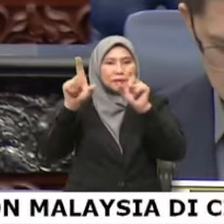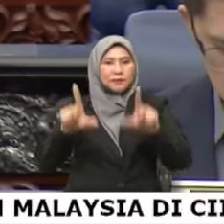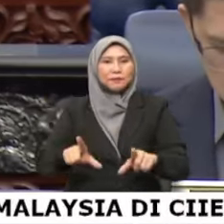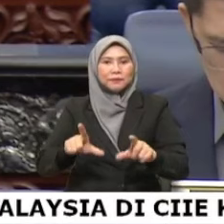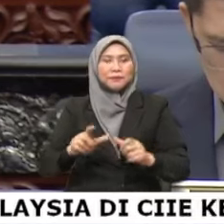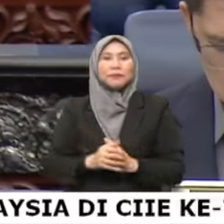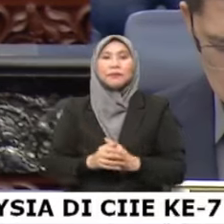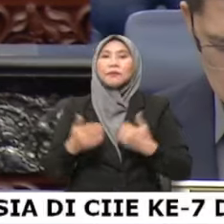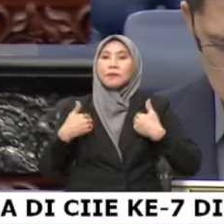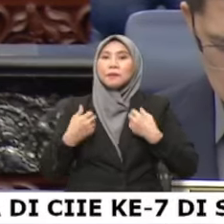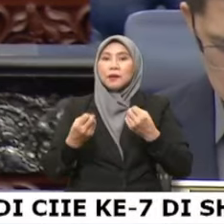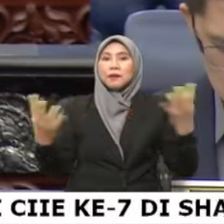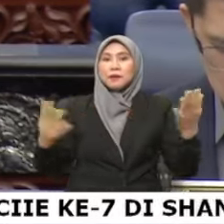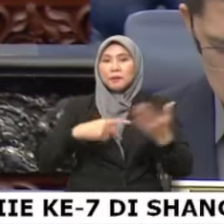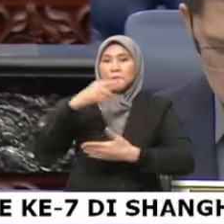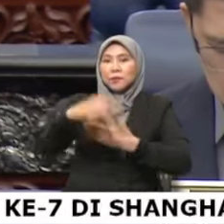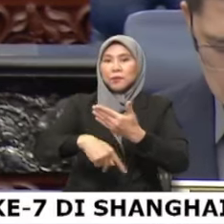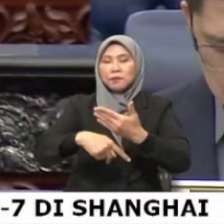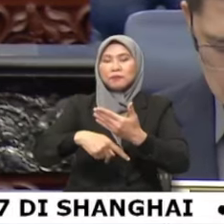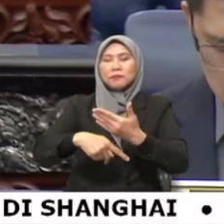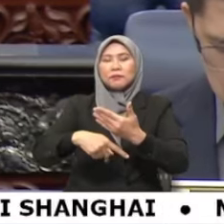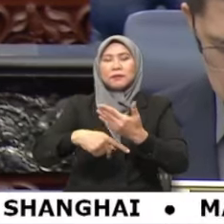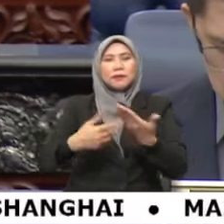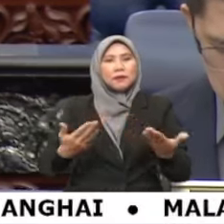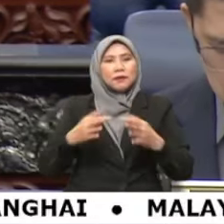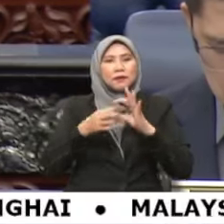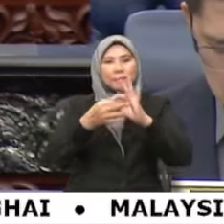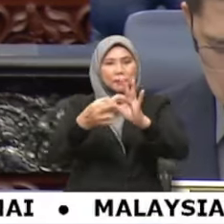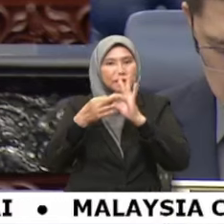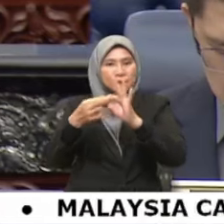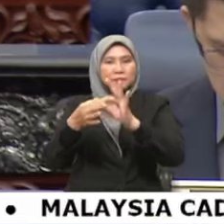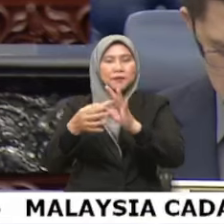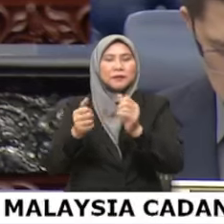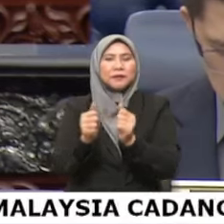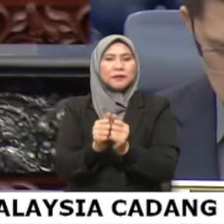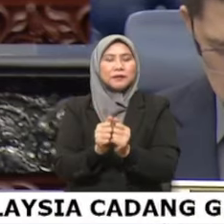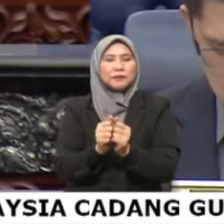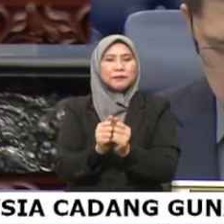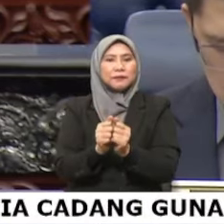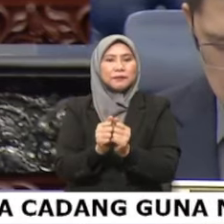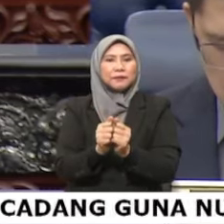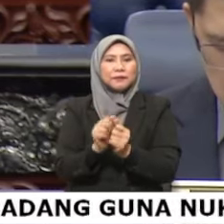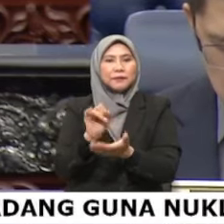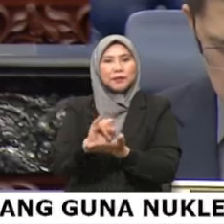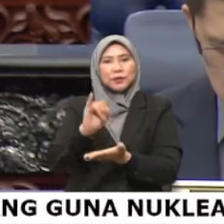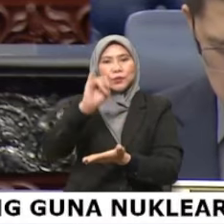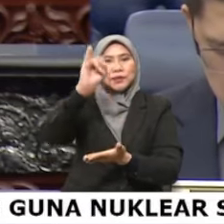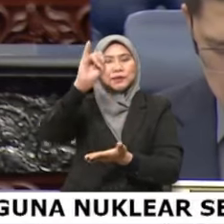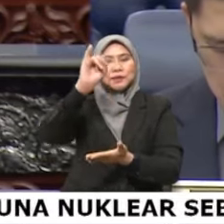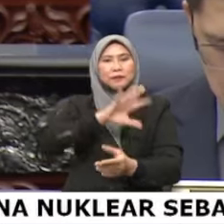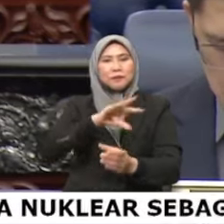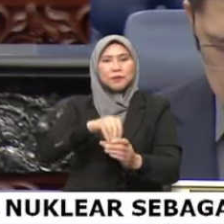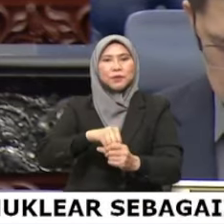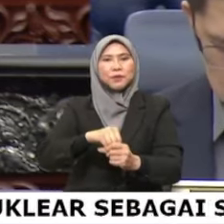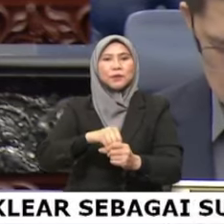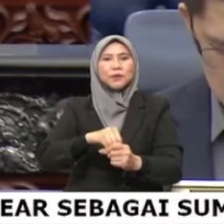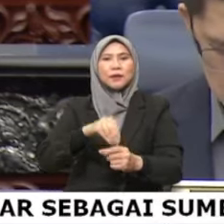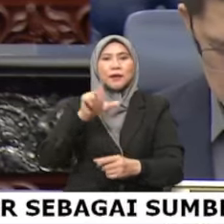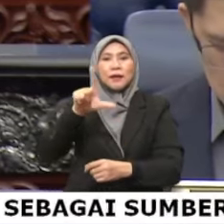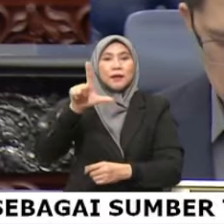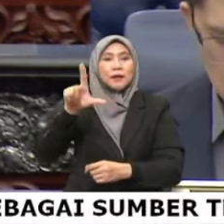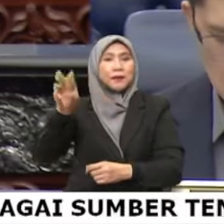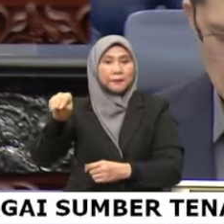lain yang kita telah jalankan di antaranya juga kita adakan kerjasama dengan beberapa institusi termasuk Lembaga Lebuh Raya